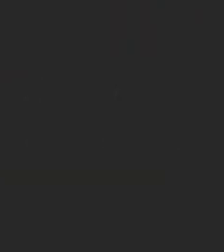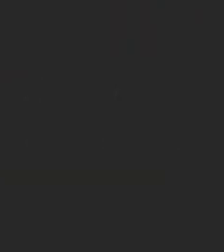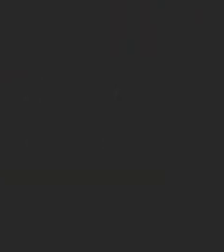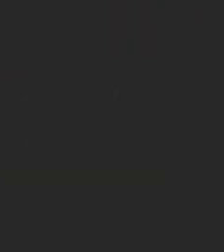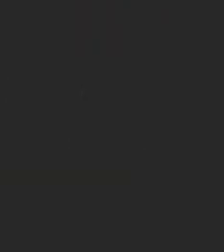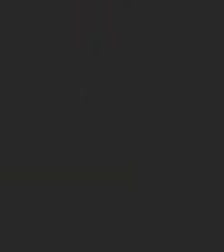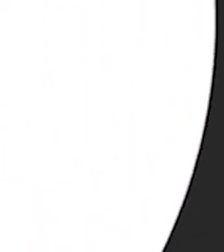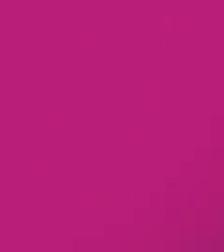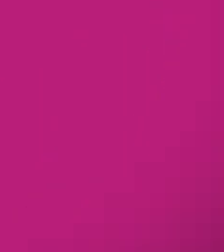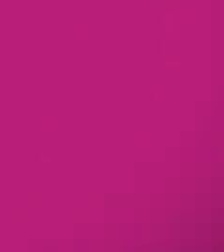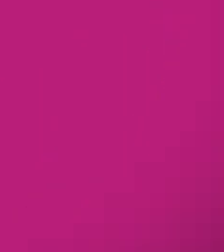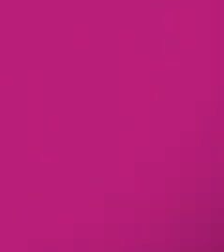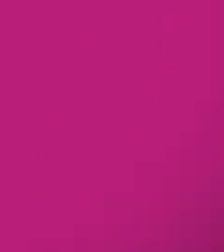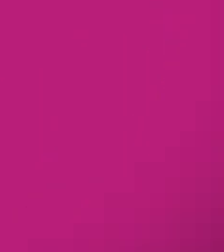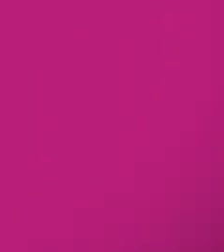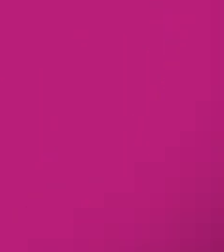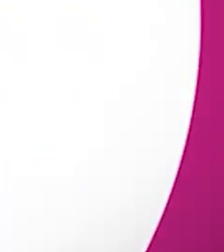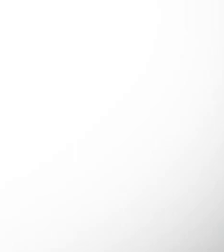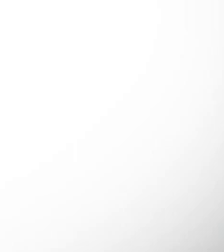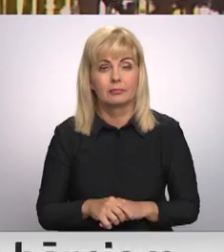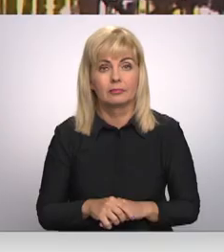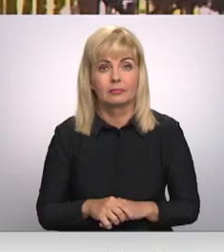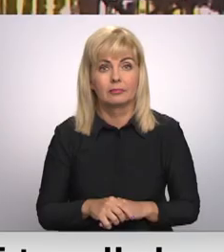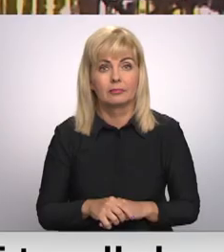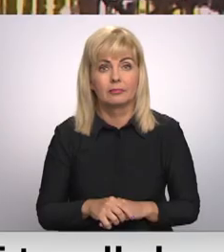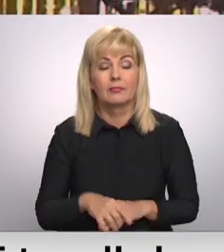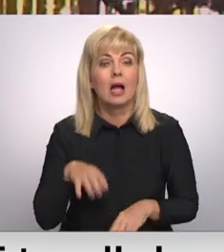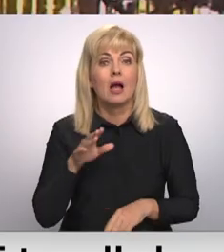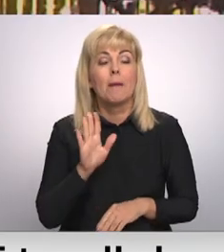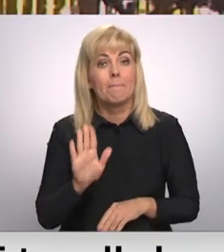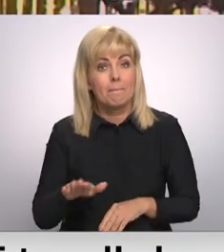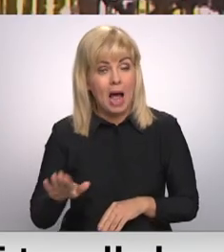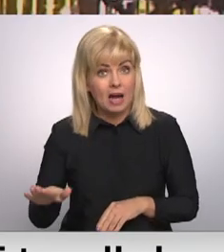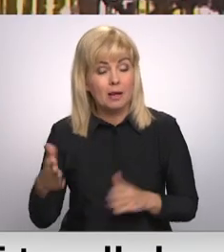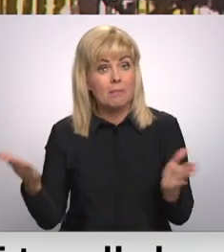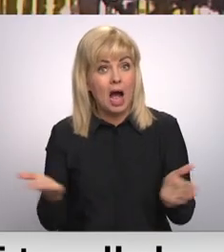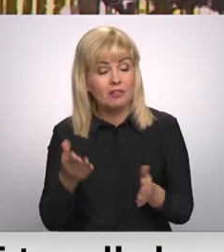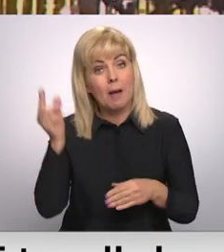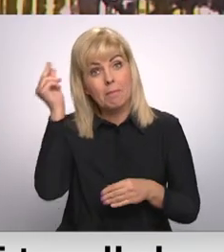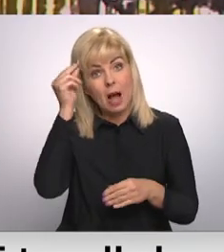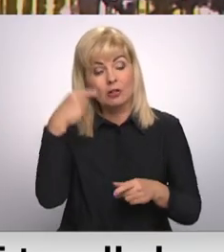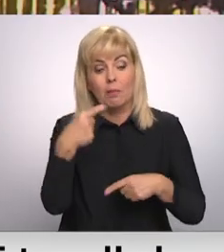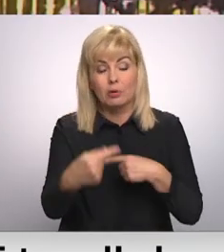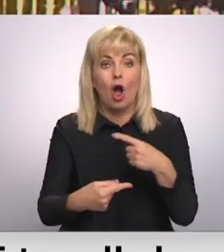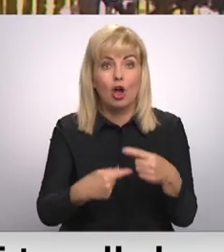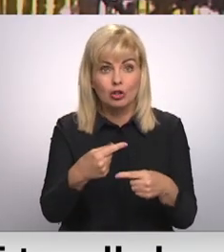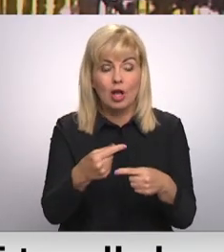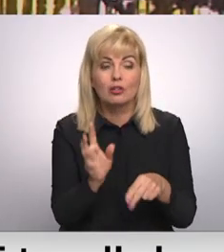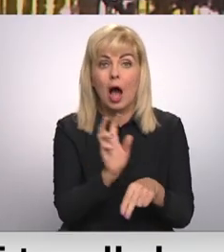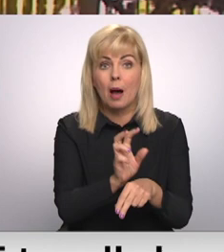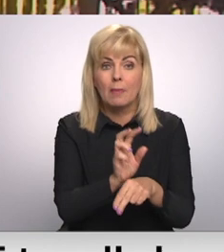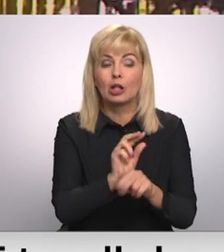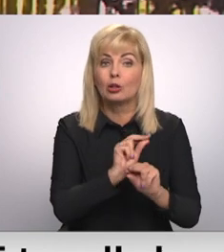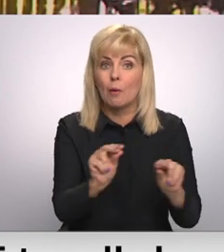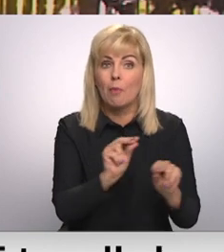Re, viss ēters ir te! Lai bērnam atvieglotu mācīšanās procesu, apmeklējot